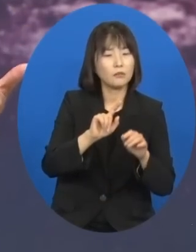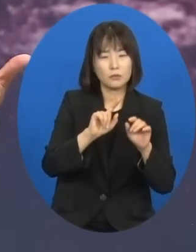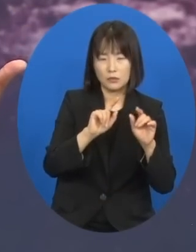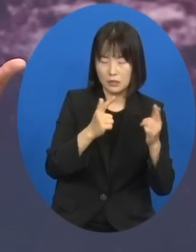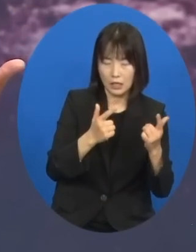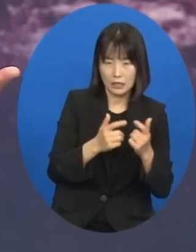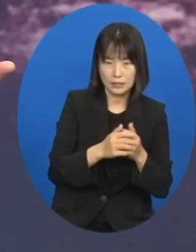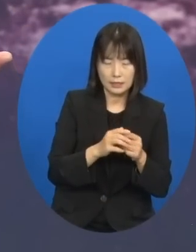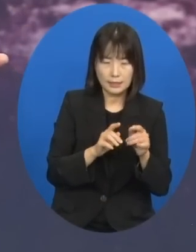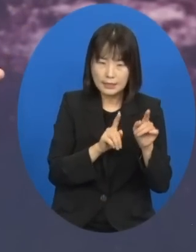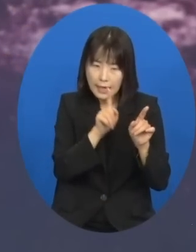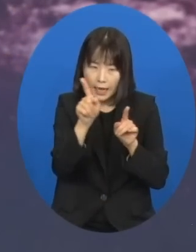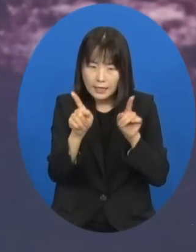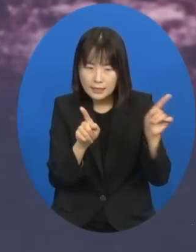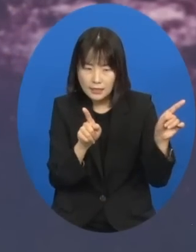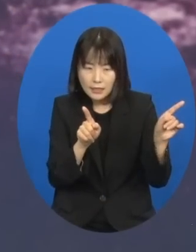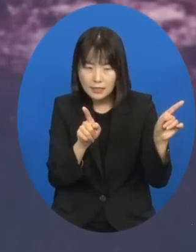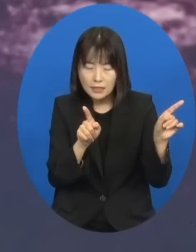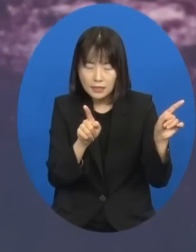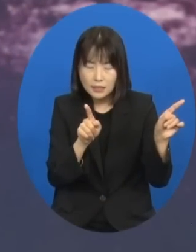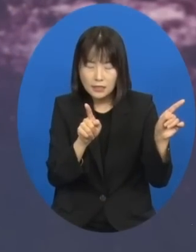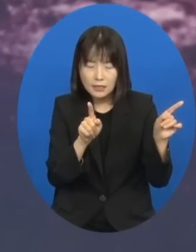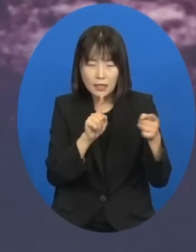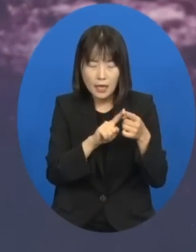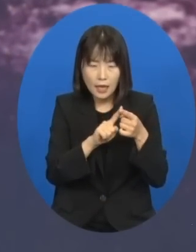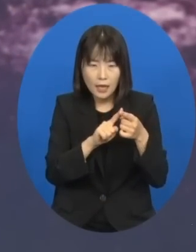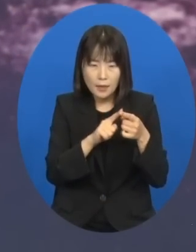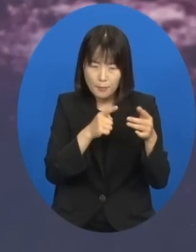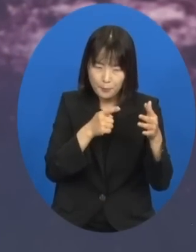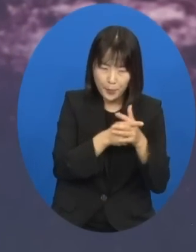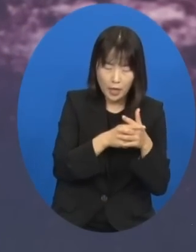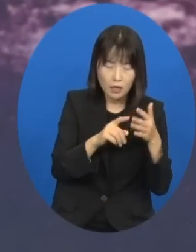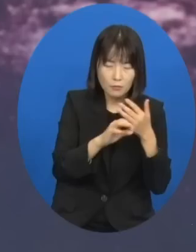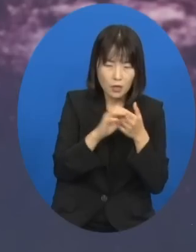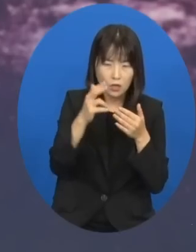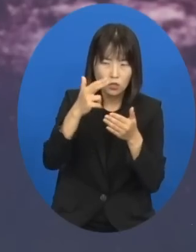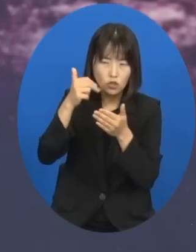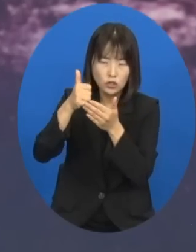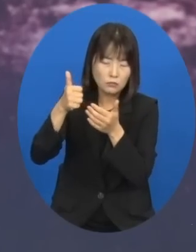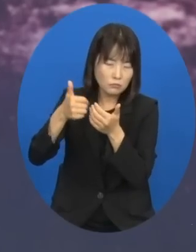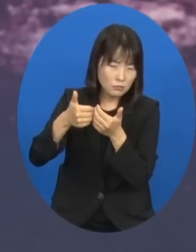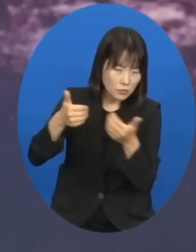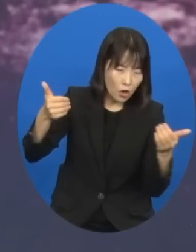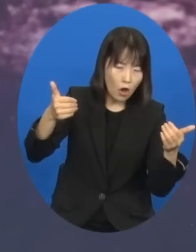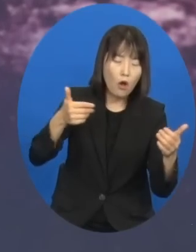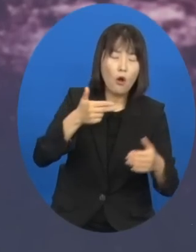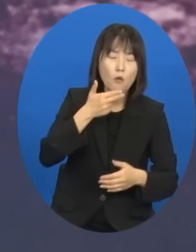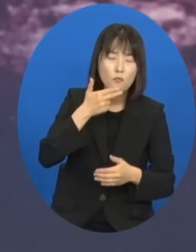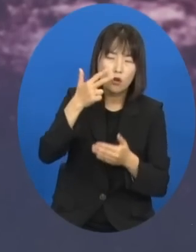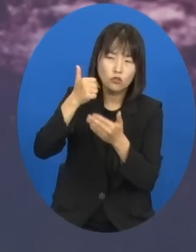알면 주님을 결코 떠나지 않고 그 안에 머물게 됩니다.